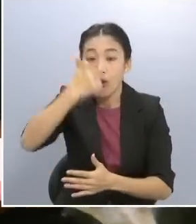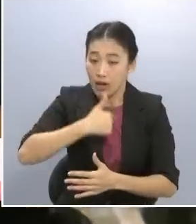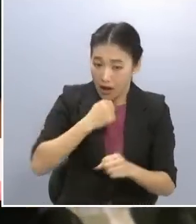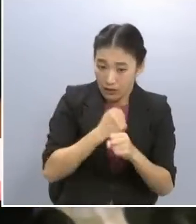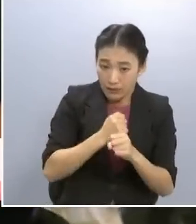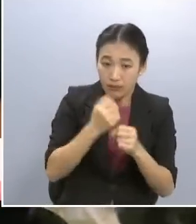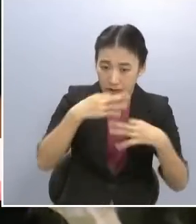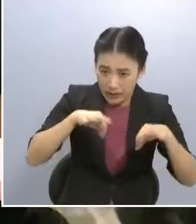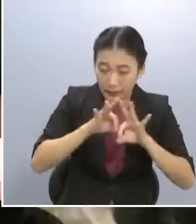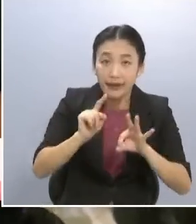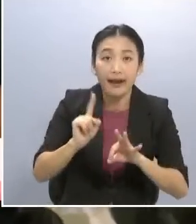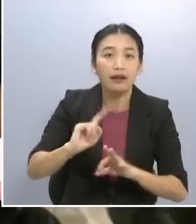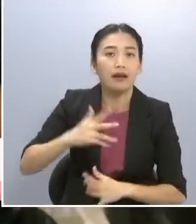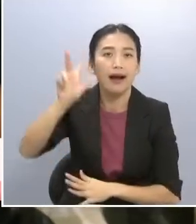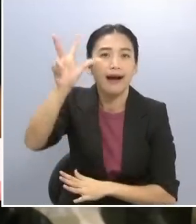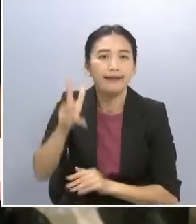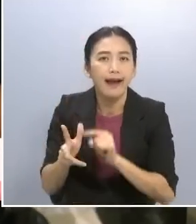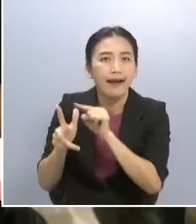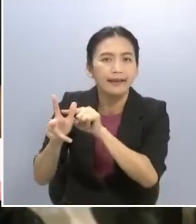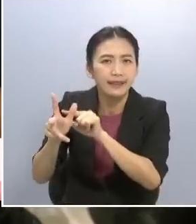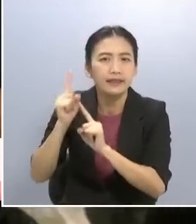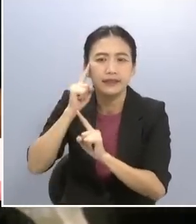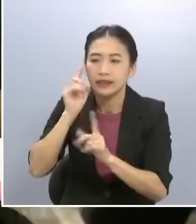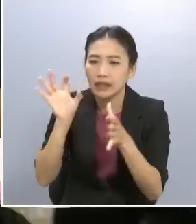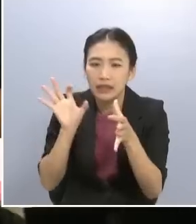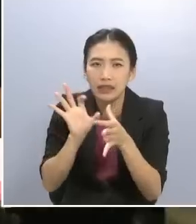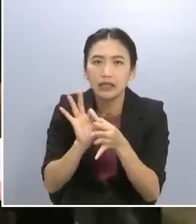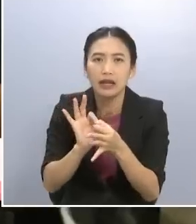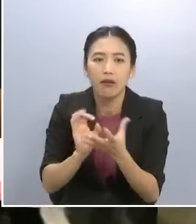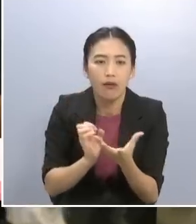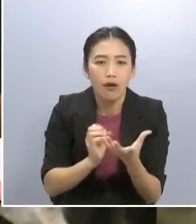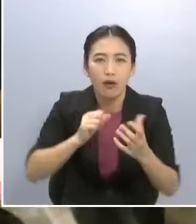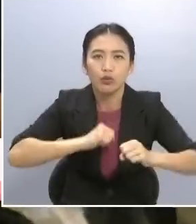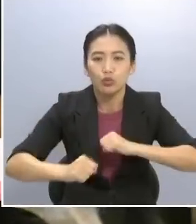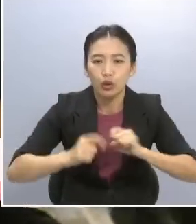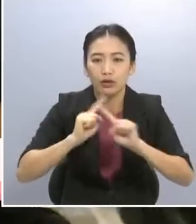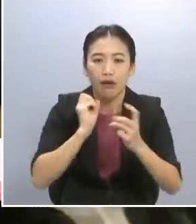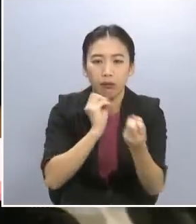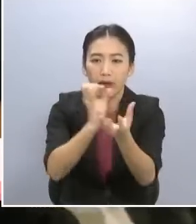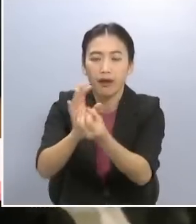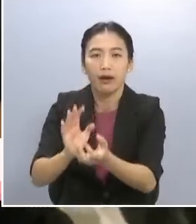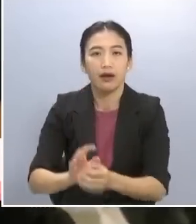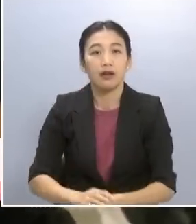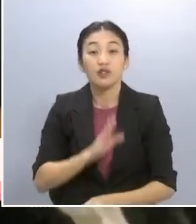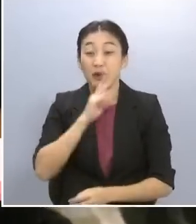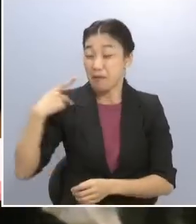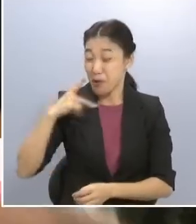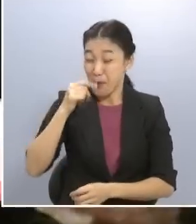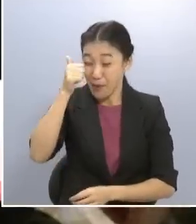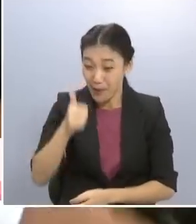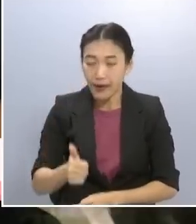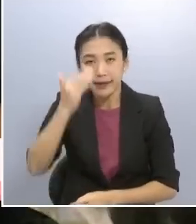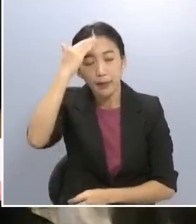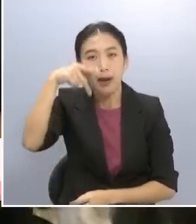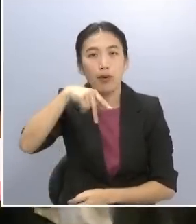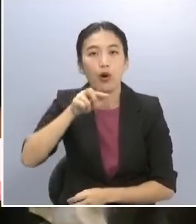าเยาวชนถ้ามีประโยชน์จริงทำไมพ.ร.บ.ถึงตีตกจากสภาเป็นแค่กฎกระทรวงและชี้แจงบอกว่าร้าน